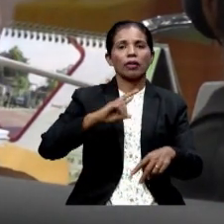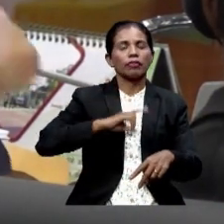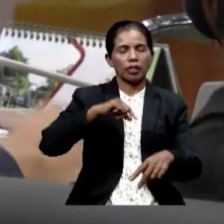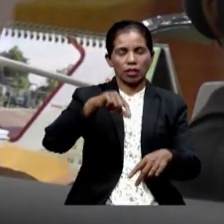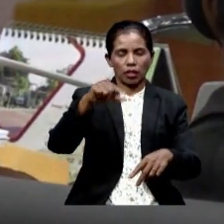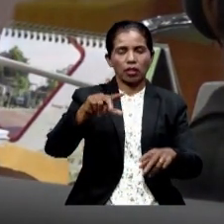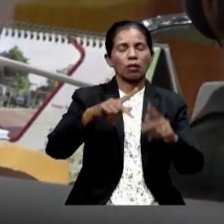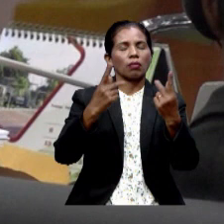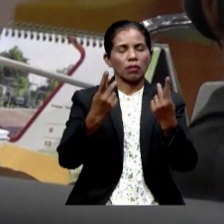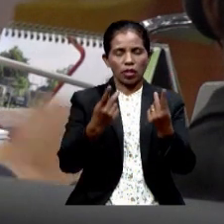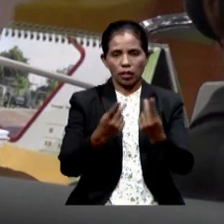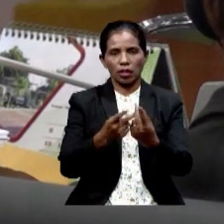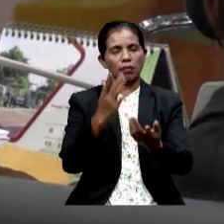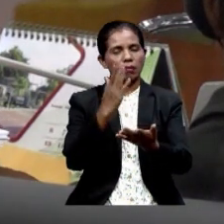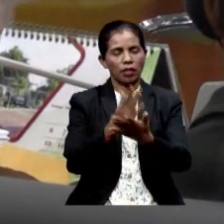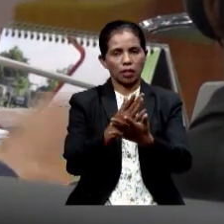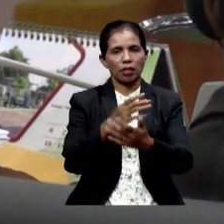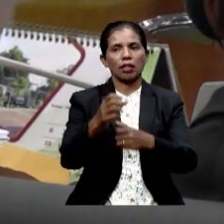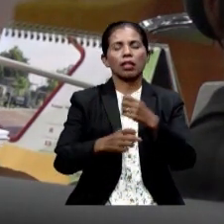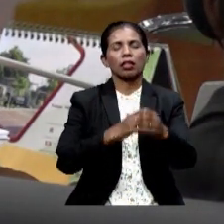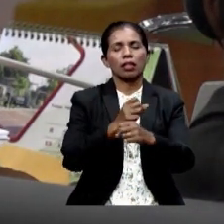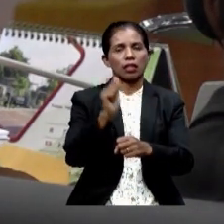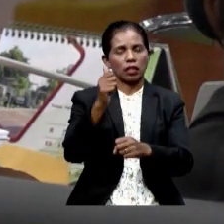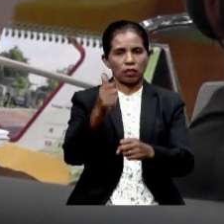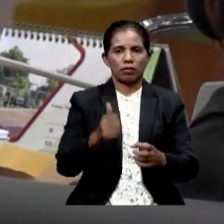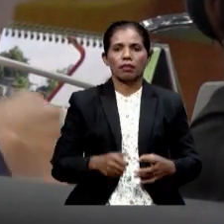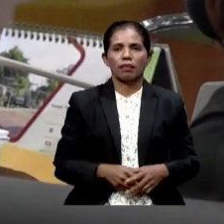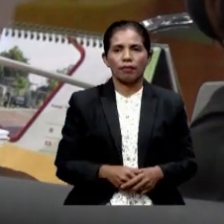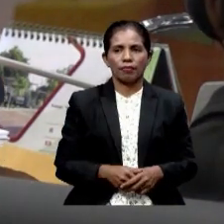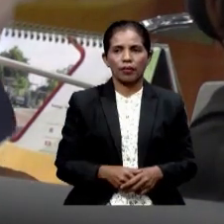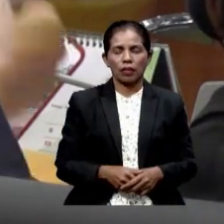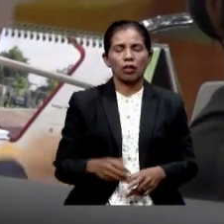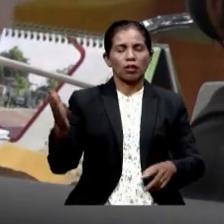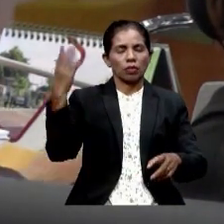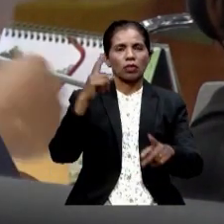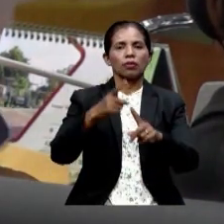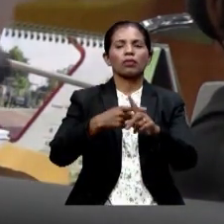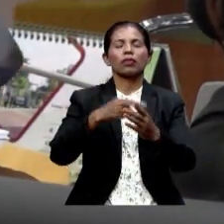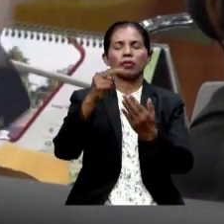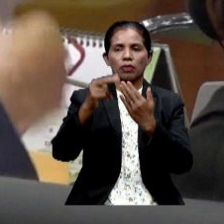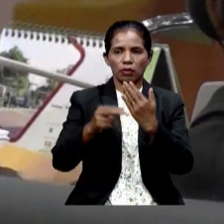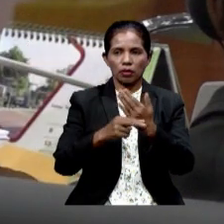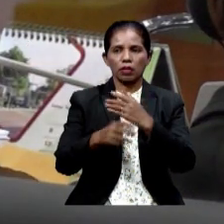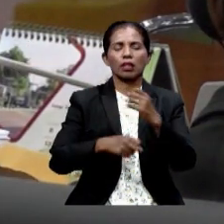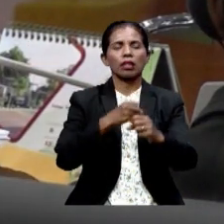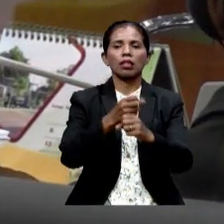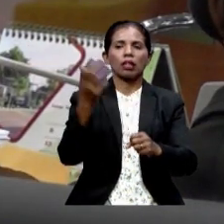maka trabalha processo ia ne. Quase tina sanunu resingona. Uluk ia fula novembro se la sala tina ngide